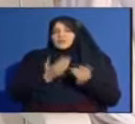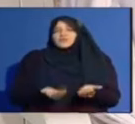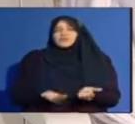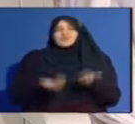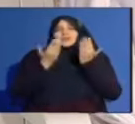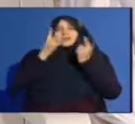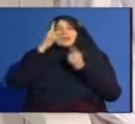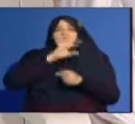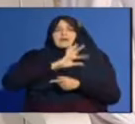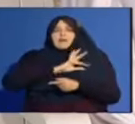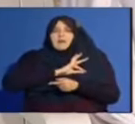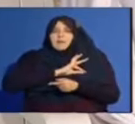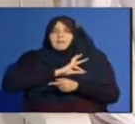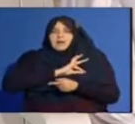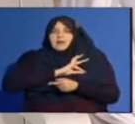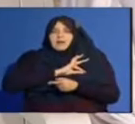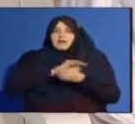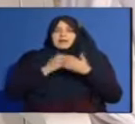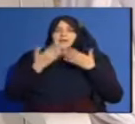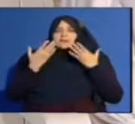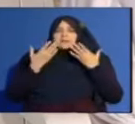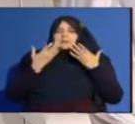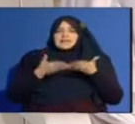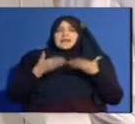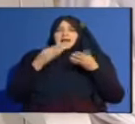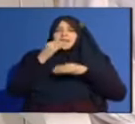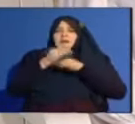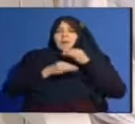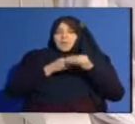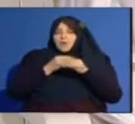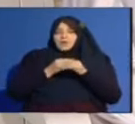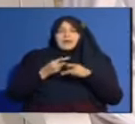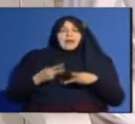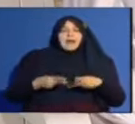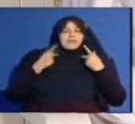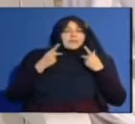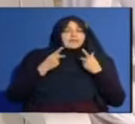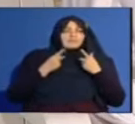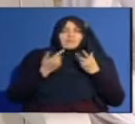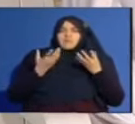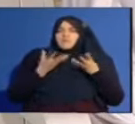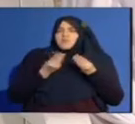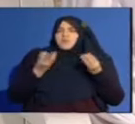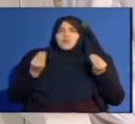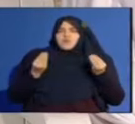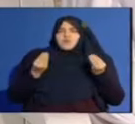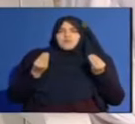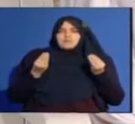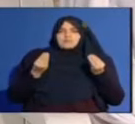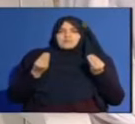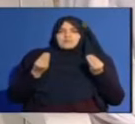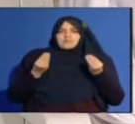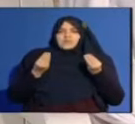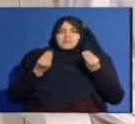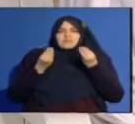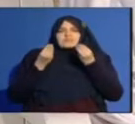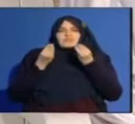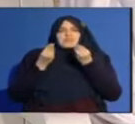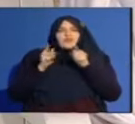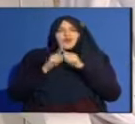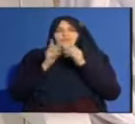لهم الرحمة. الدنيا جملة من الفراقات، الدنيا مجموعة من